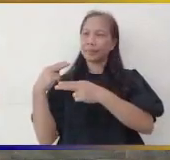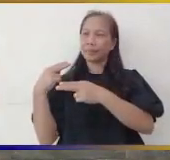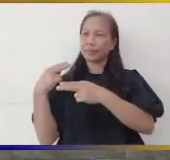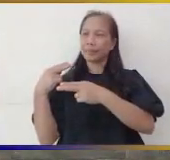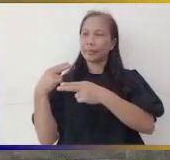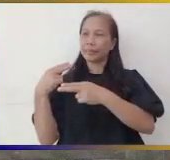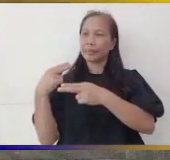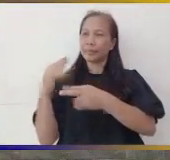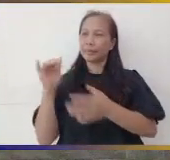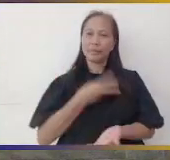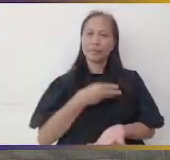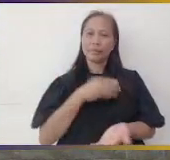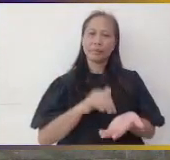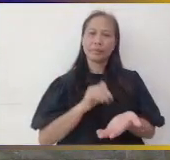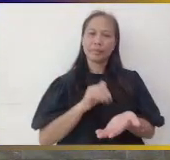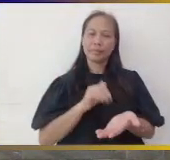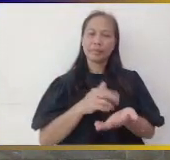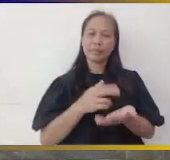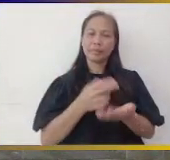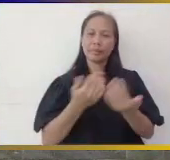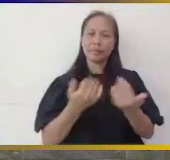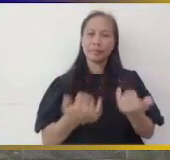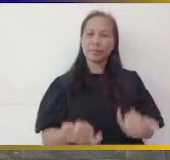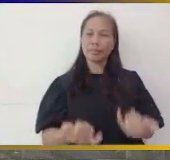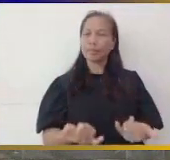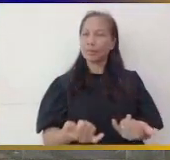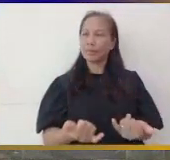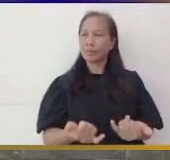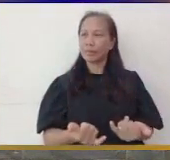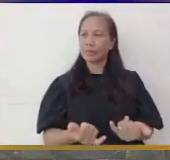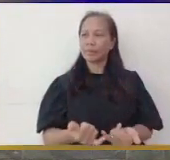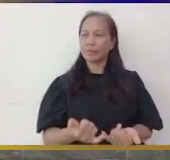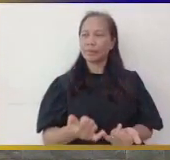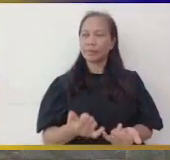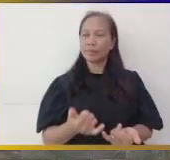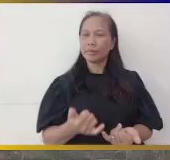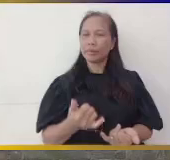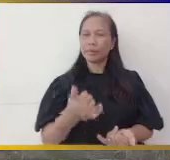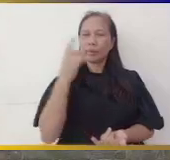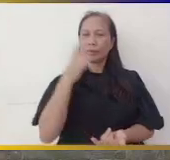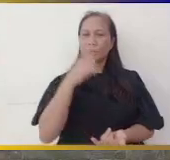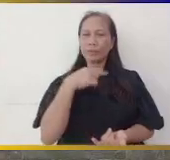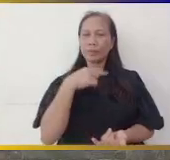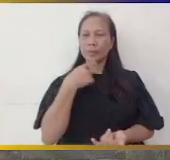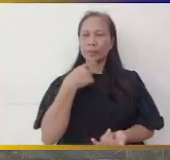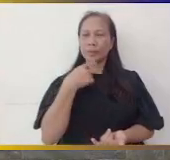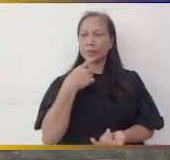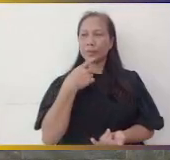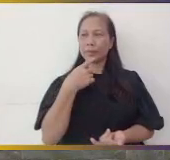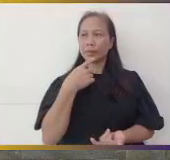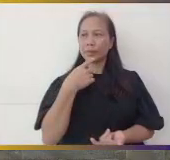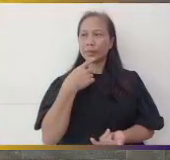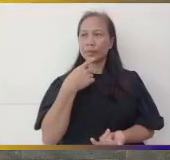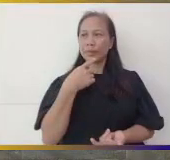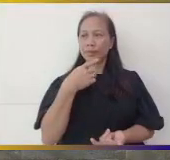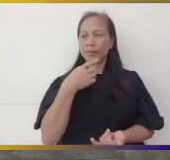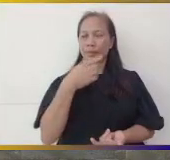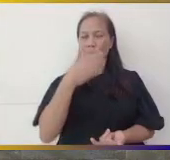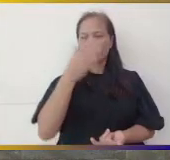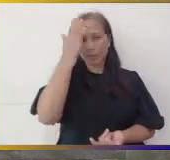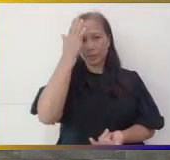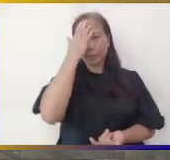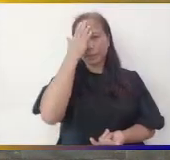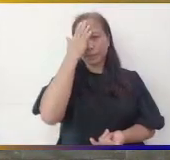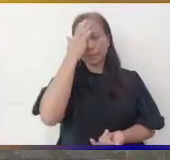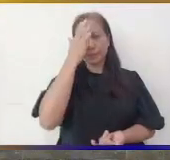pag-aaralan ngayon yong mga ah Kinikilala na ah reformation or reformers